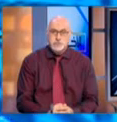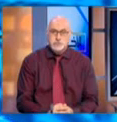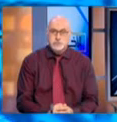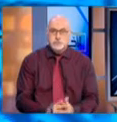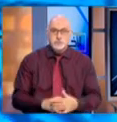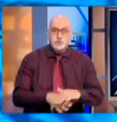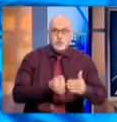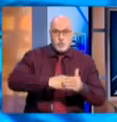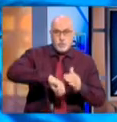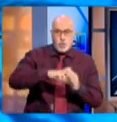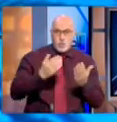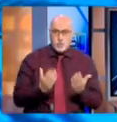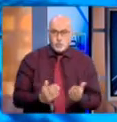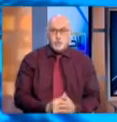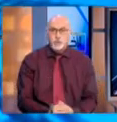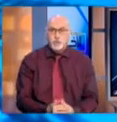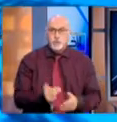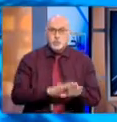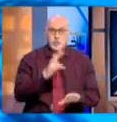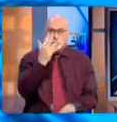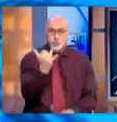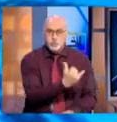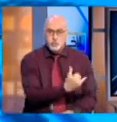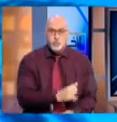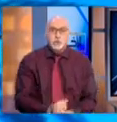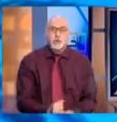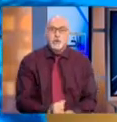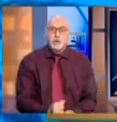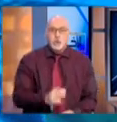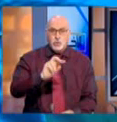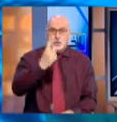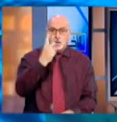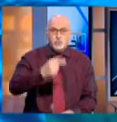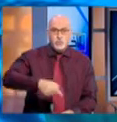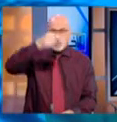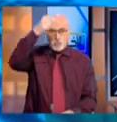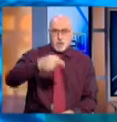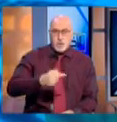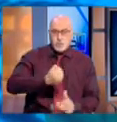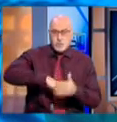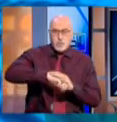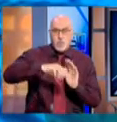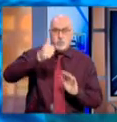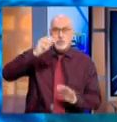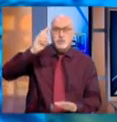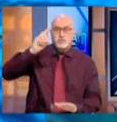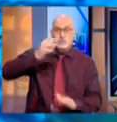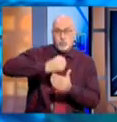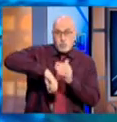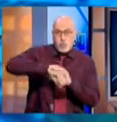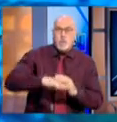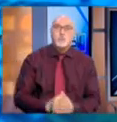كرويا، تلعب ابتداء من اليوم على مدار 3 أيام مباريات الجولة 31 من بطولة الرابطة المحترفة